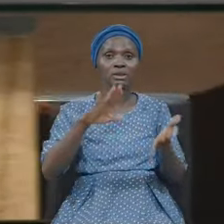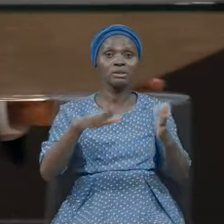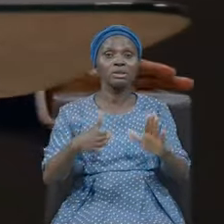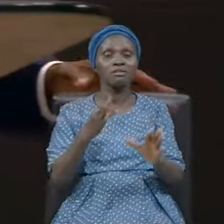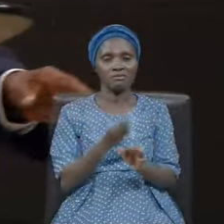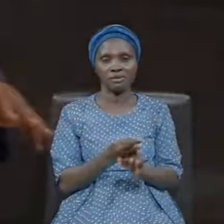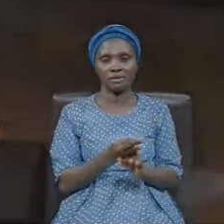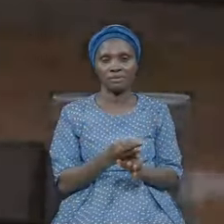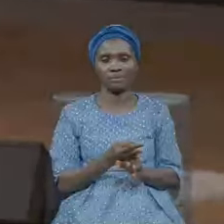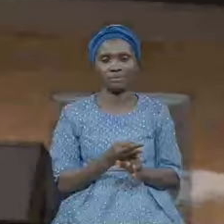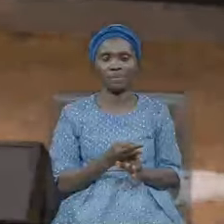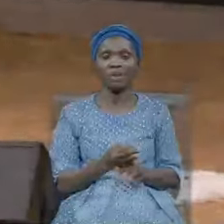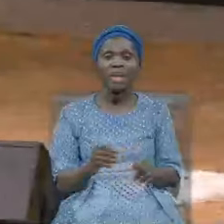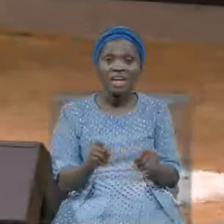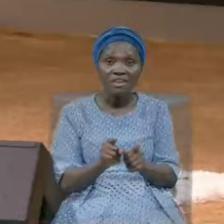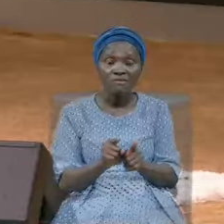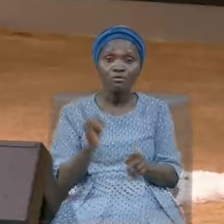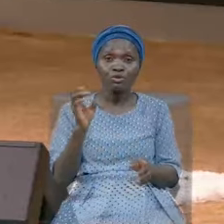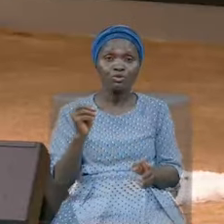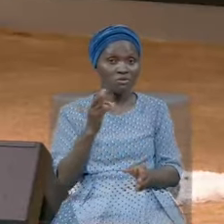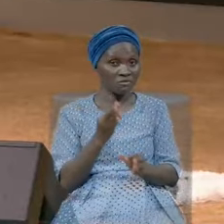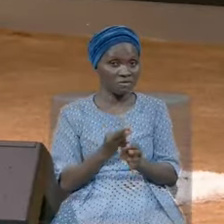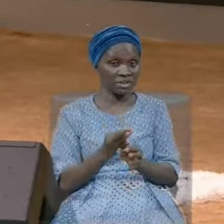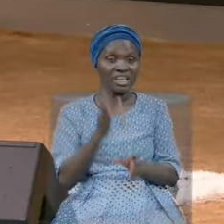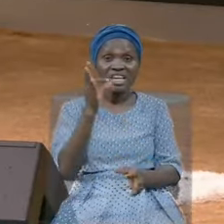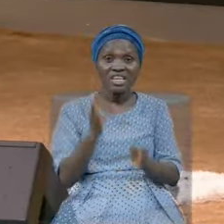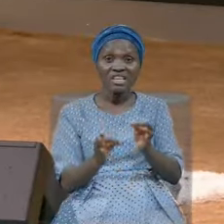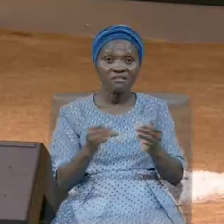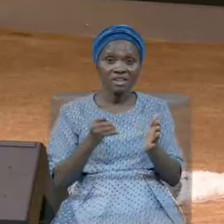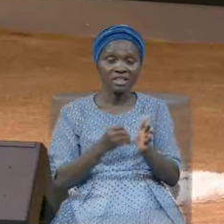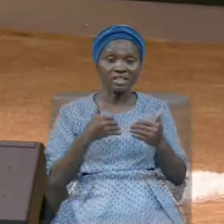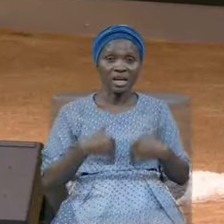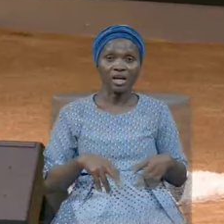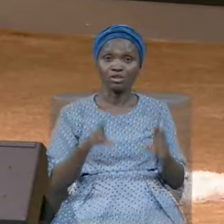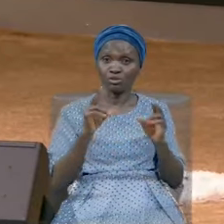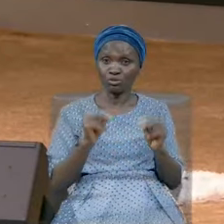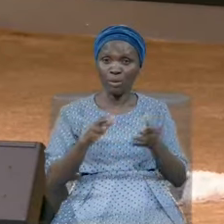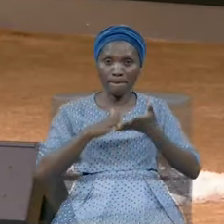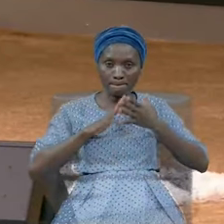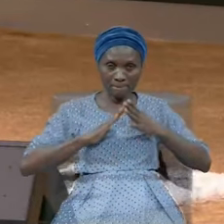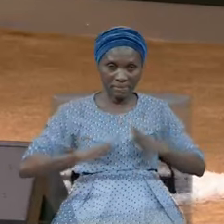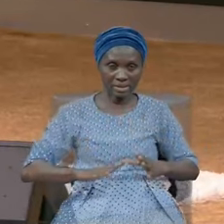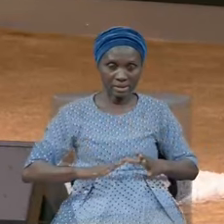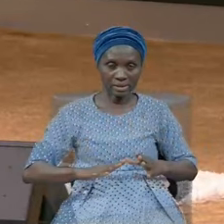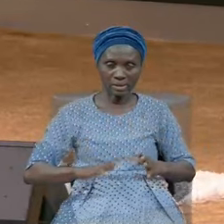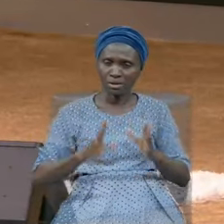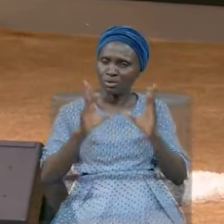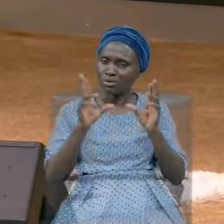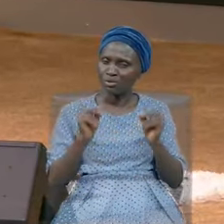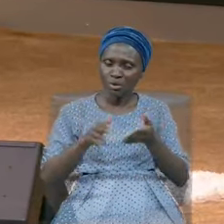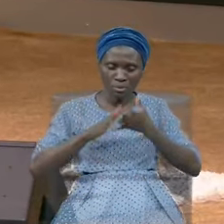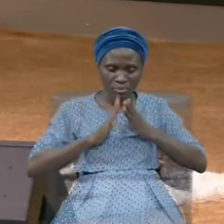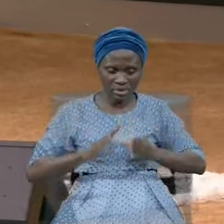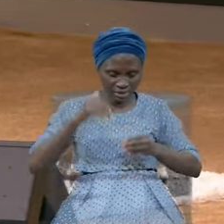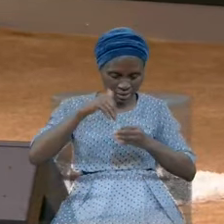de la foi. Si elle n'a pas la paix, pas de paix au-dedans, pas de